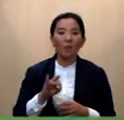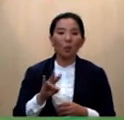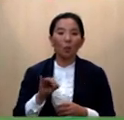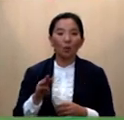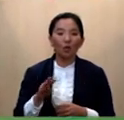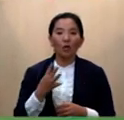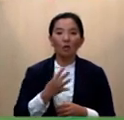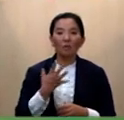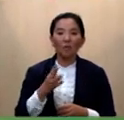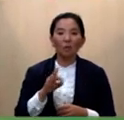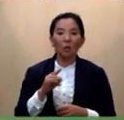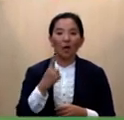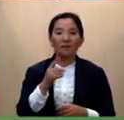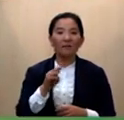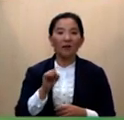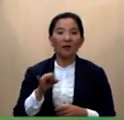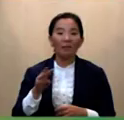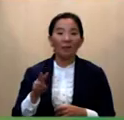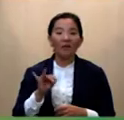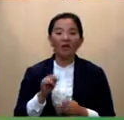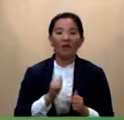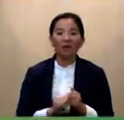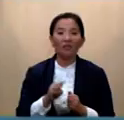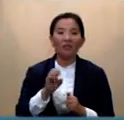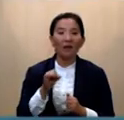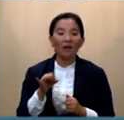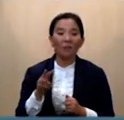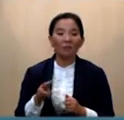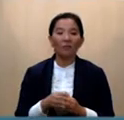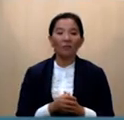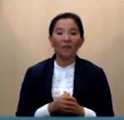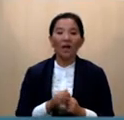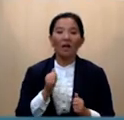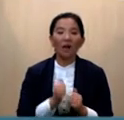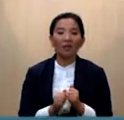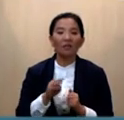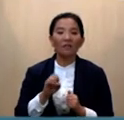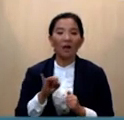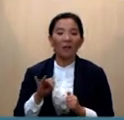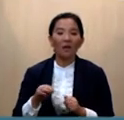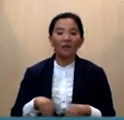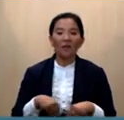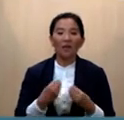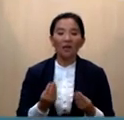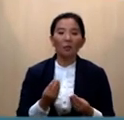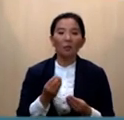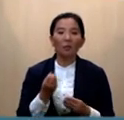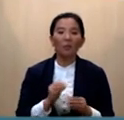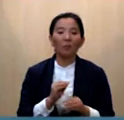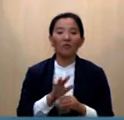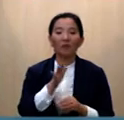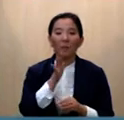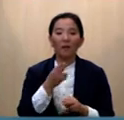45 минут один тайм и каждого он time ago каждому тайма дается компенсированное время